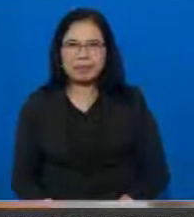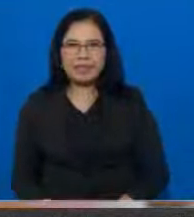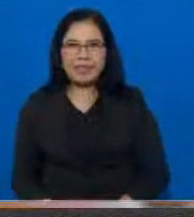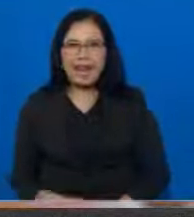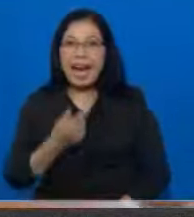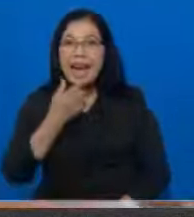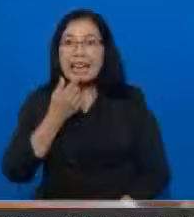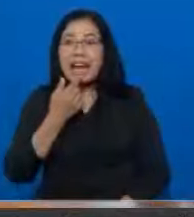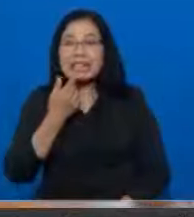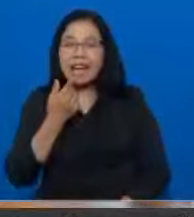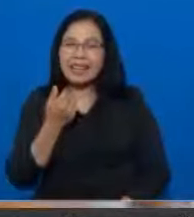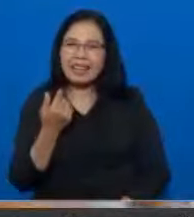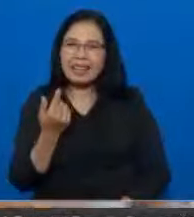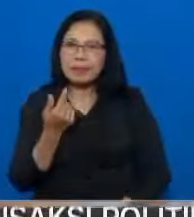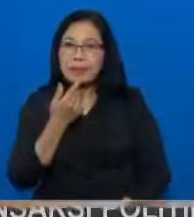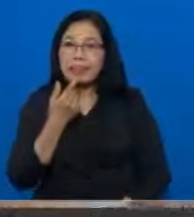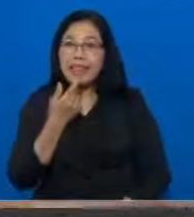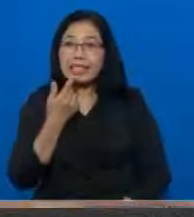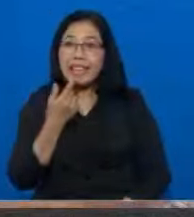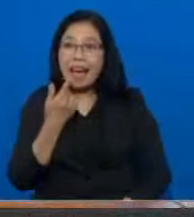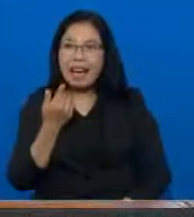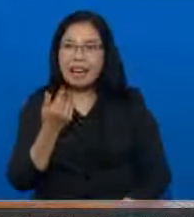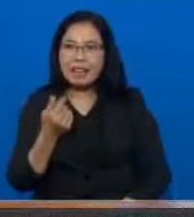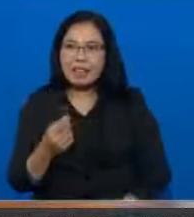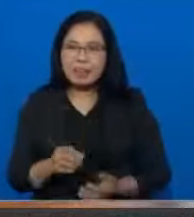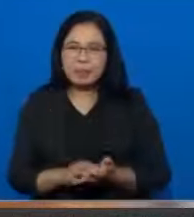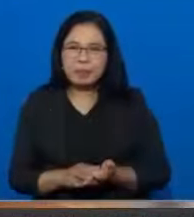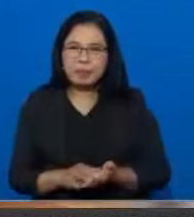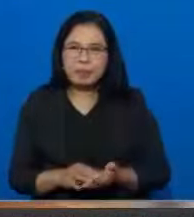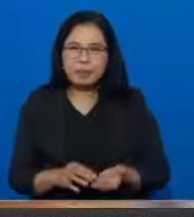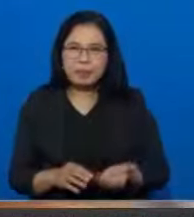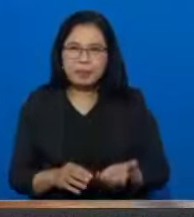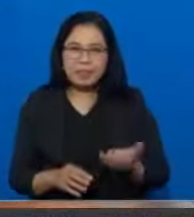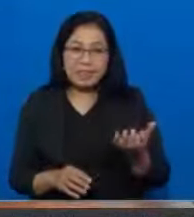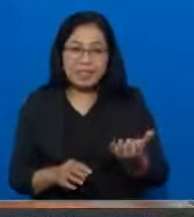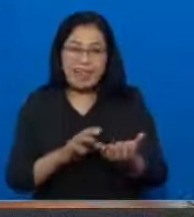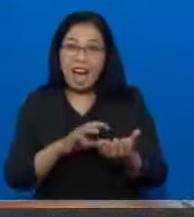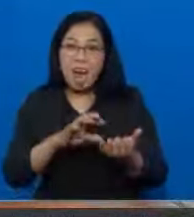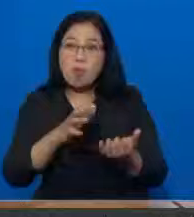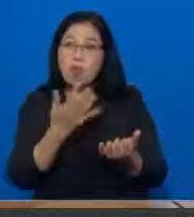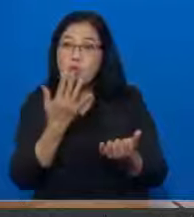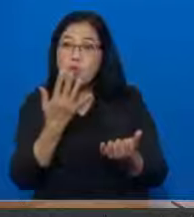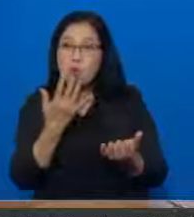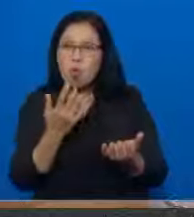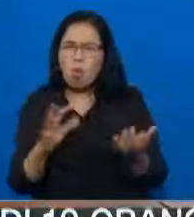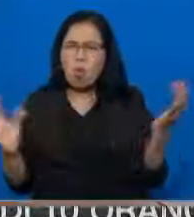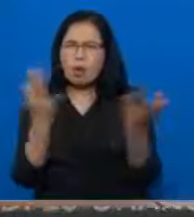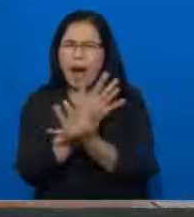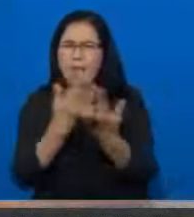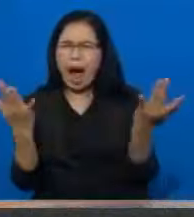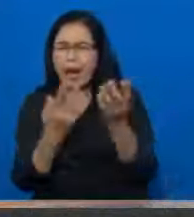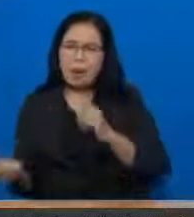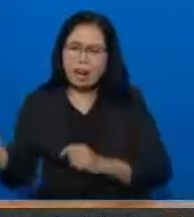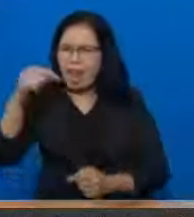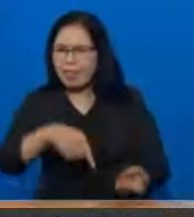Rasa buburnya, teksturnya itu dia yang masih berasa buliran-buliran ya. Tapi yang saya suka tuh di mulut tuh rame banget, rasa tuh rame, bener-bener rame.